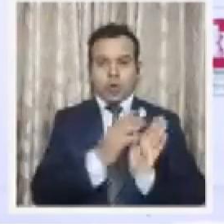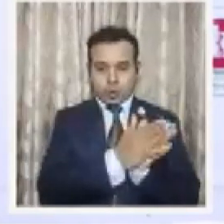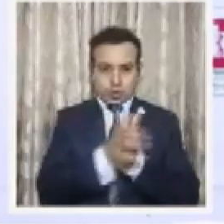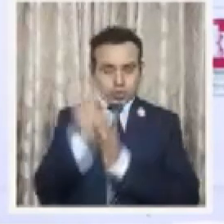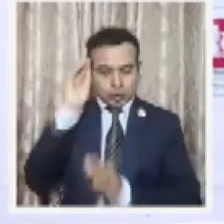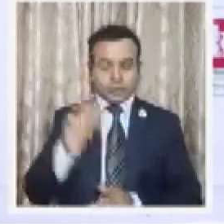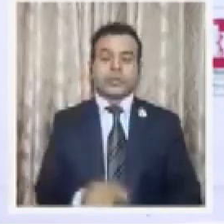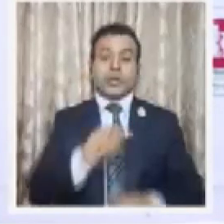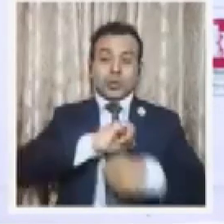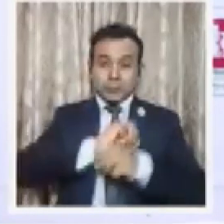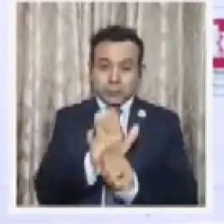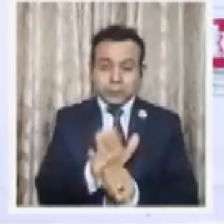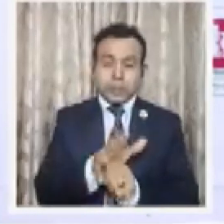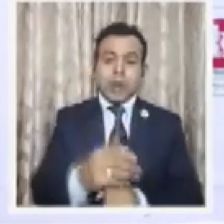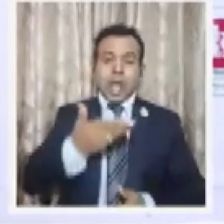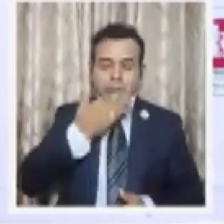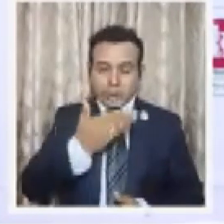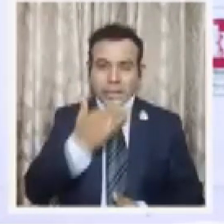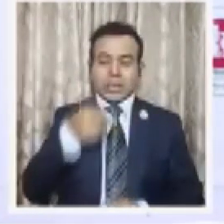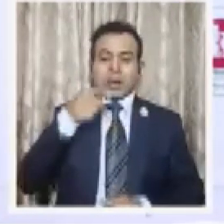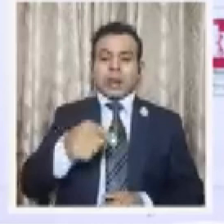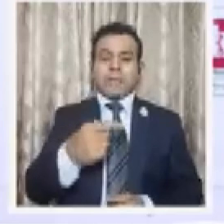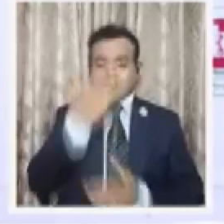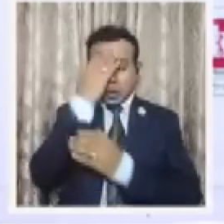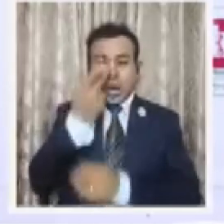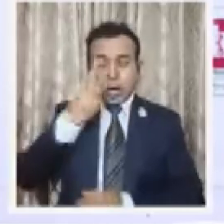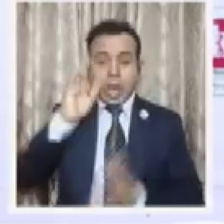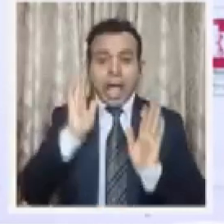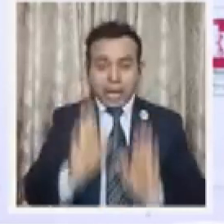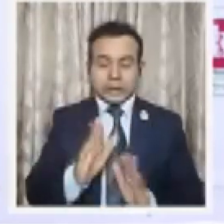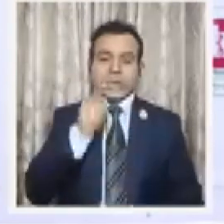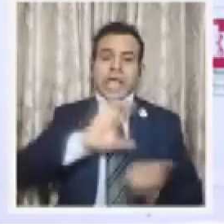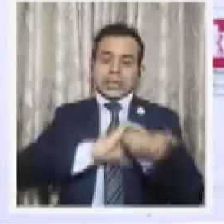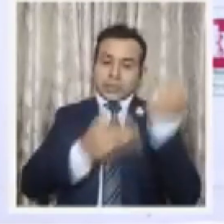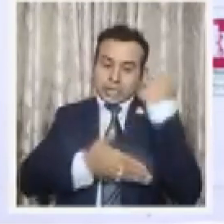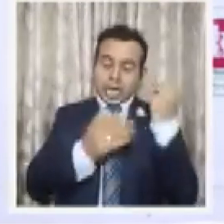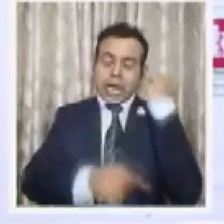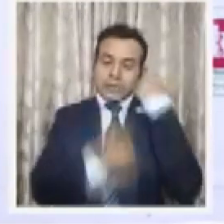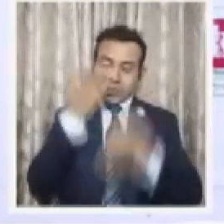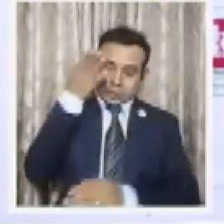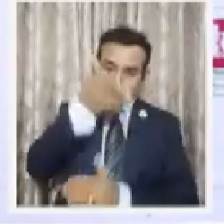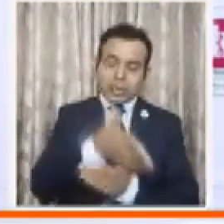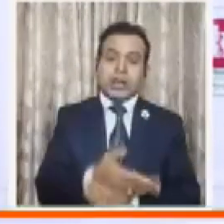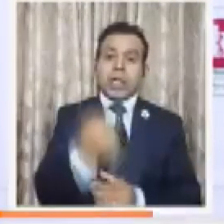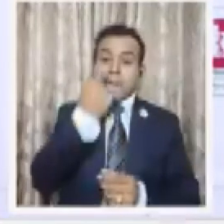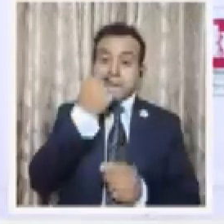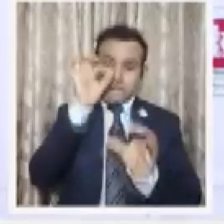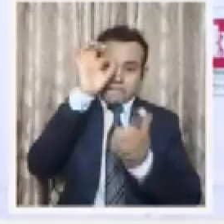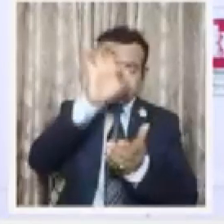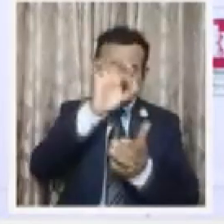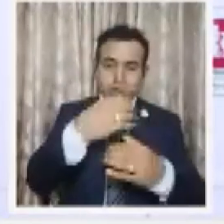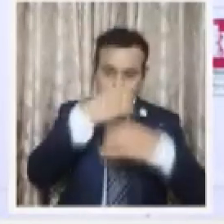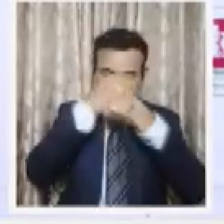আবারও বলবো, আপনারা করোনা পরীক্ষার জন্য যে কেন্দ্রগুলো আছে নমুনা দেওয়ার, এই কেন্দ্রে আপনারা আসুন, নমুনা দিন